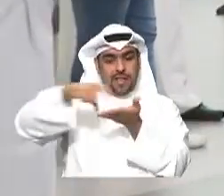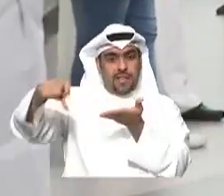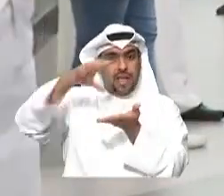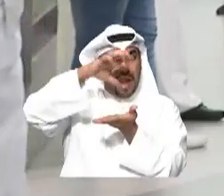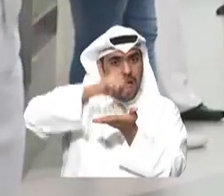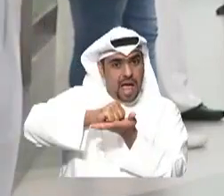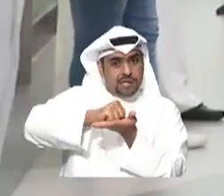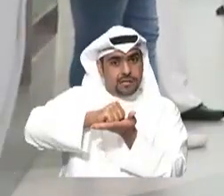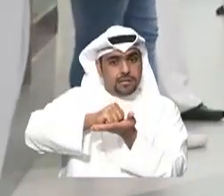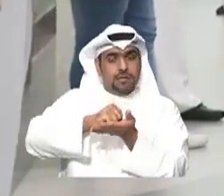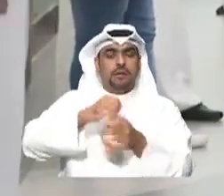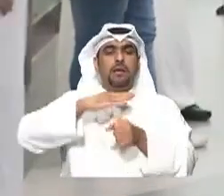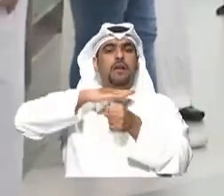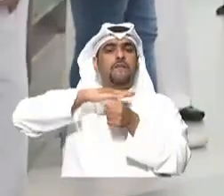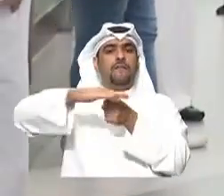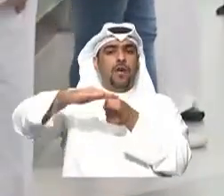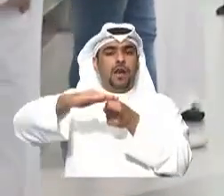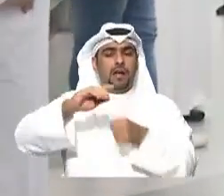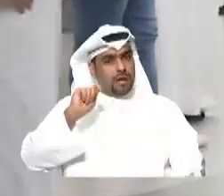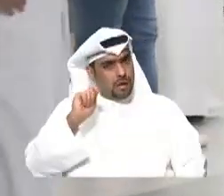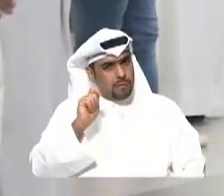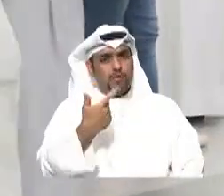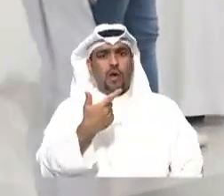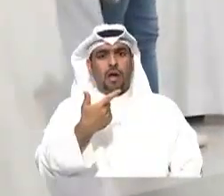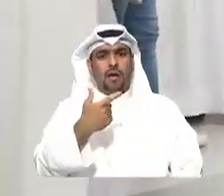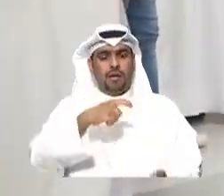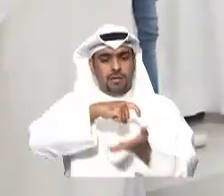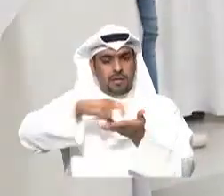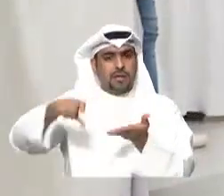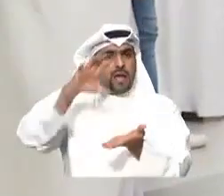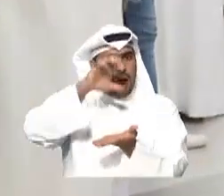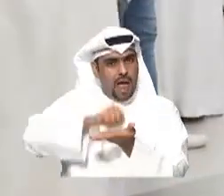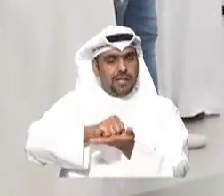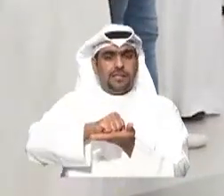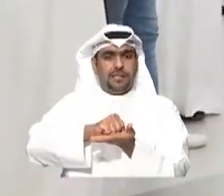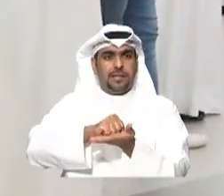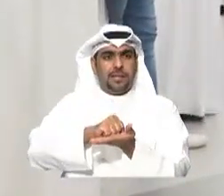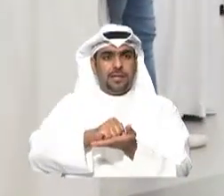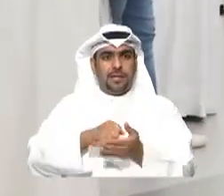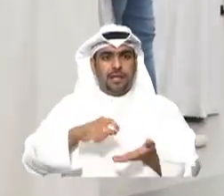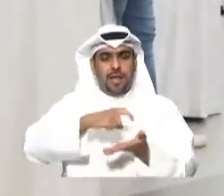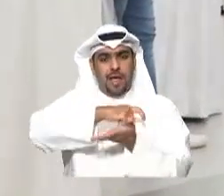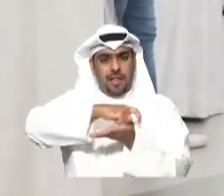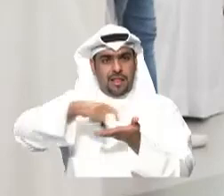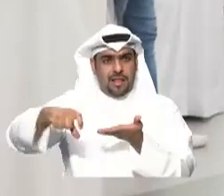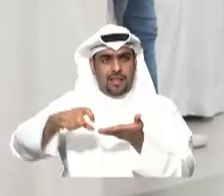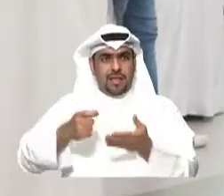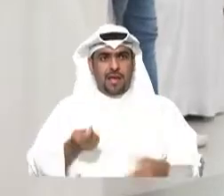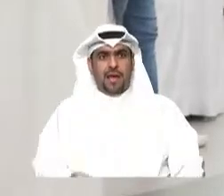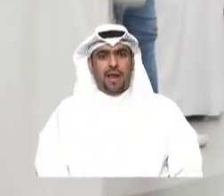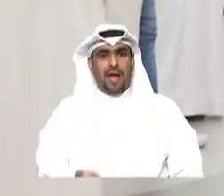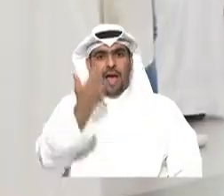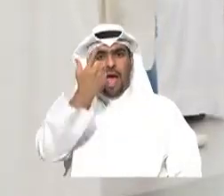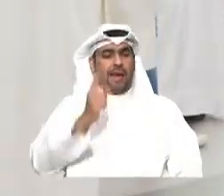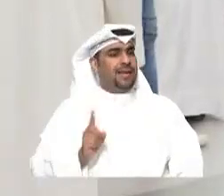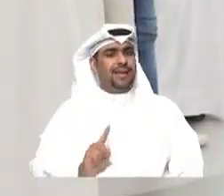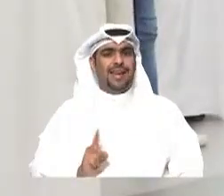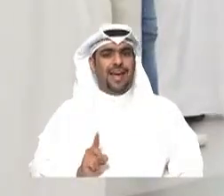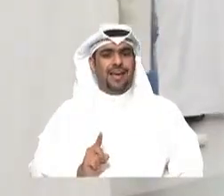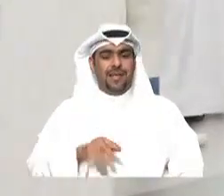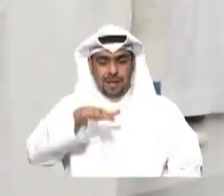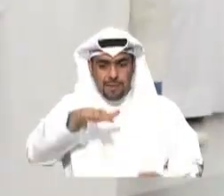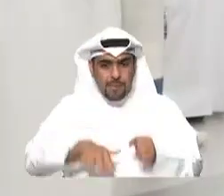للاخوان ما بقدروا يمكن بعضهم كانوا يقولون ان تذاكر ممكن تكون غاليه شويه يعني همم اسوه من دول الخليج اعتقد يعني